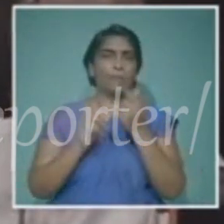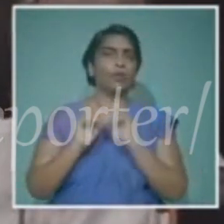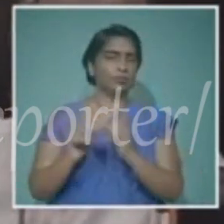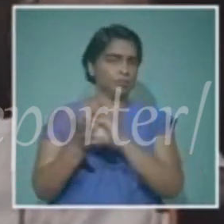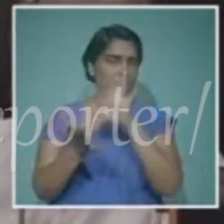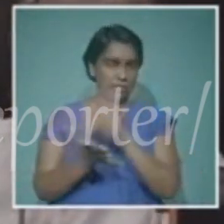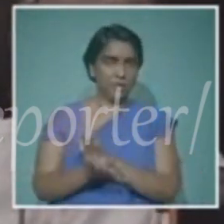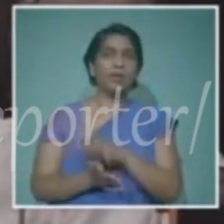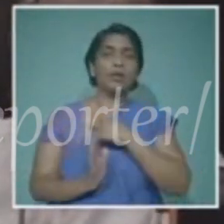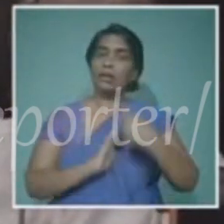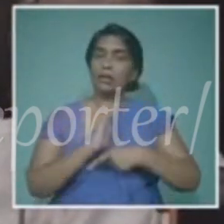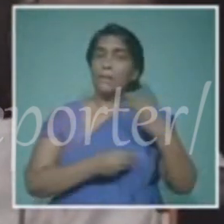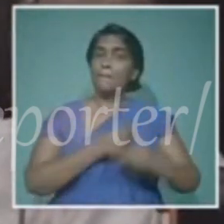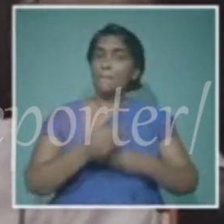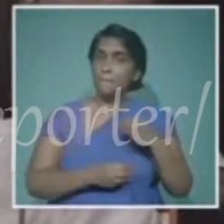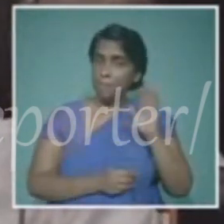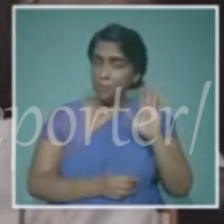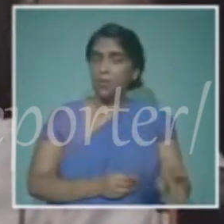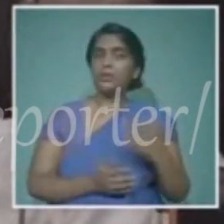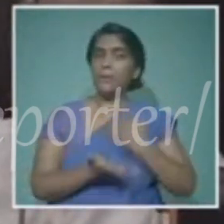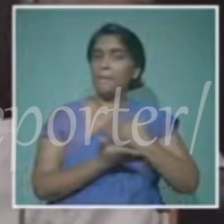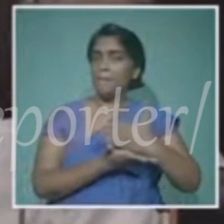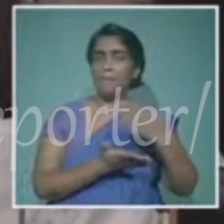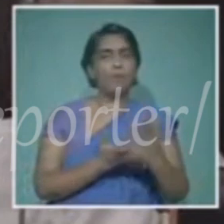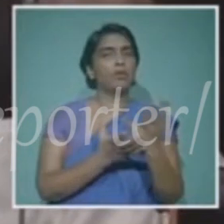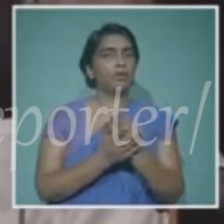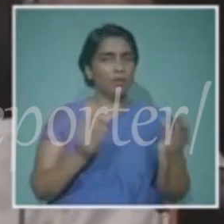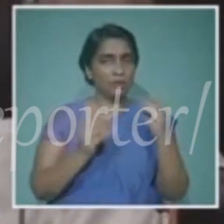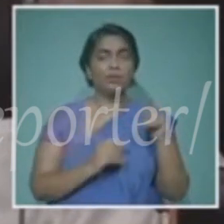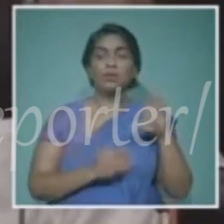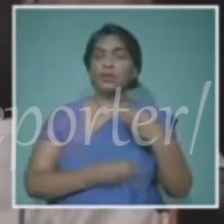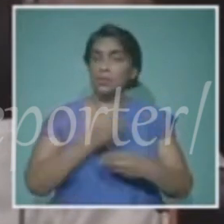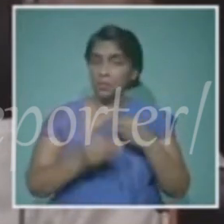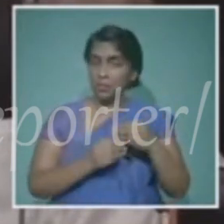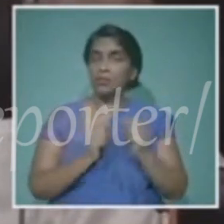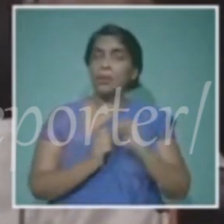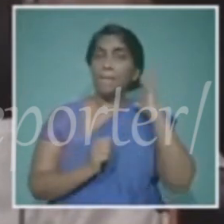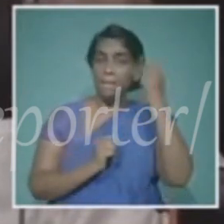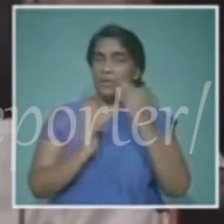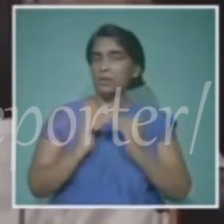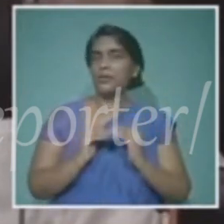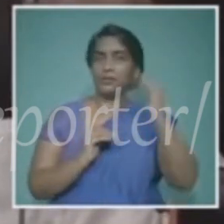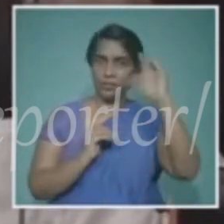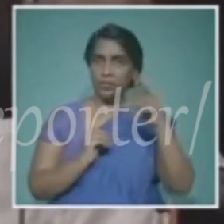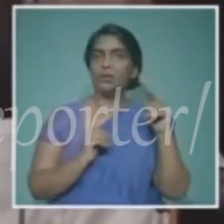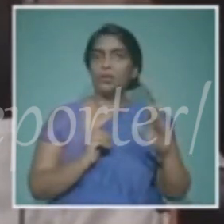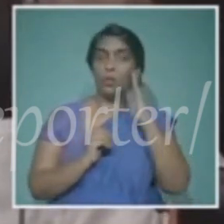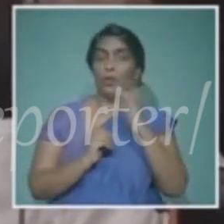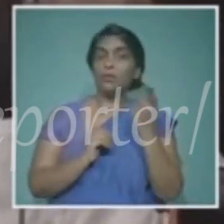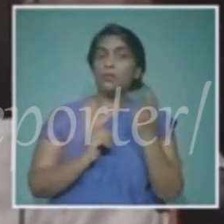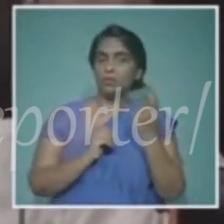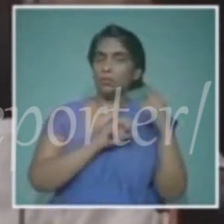කිරීම, දේශීය නිෂ්පාදනයේ සඳ ඇති බාධක ඉවත් කිරීම ඔස්සේ නිෂ්පාදනය ඵලදායිතාවය වැඩි කිරීම, විදේශ